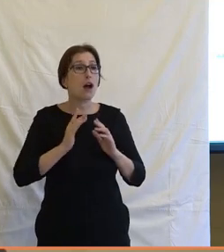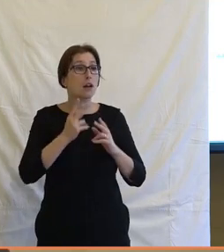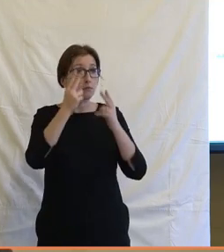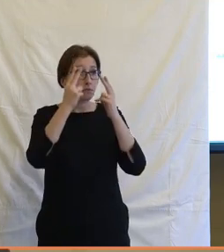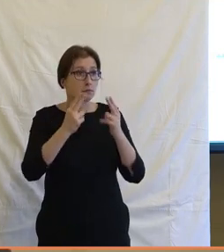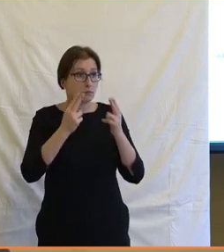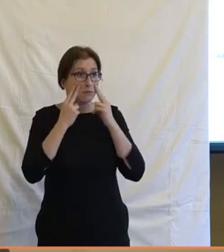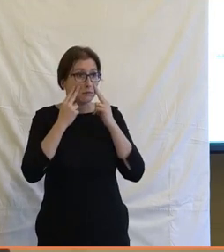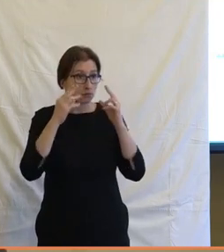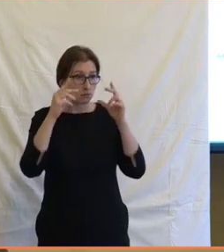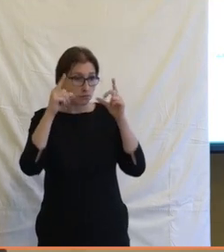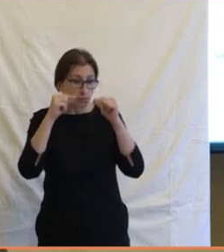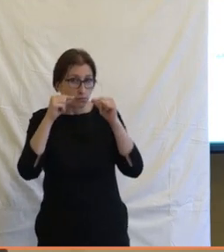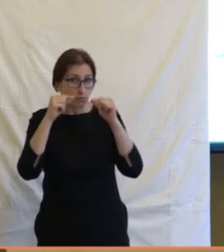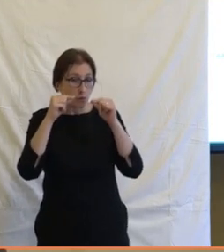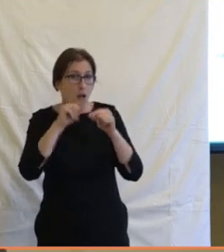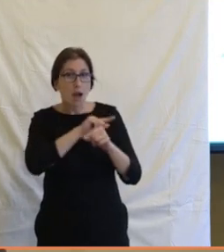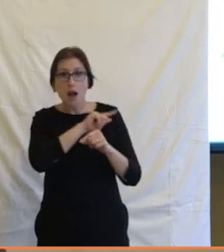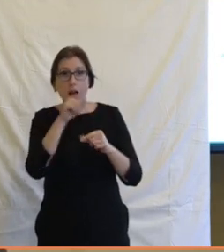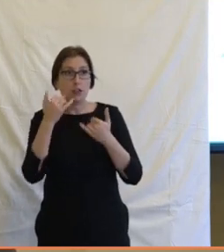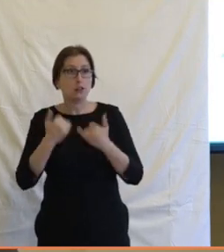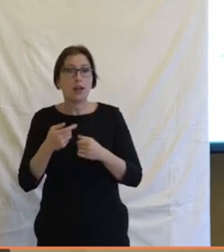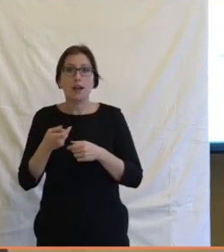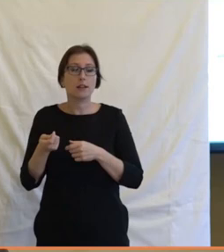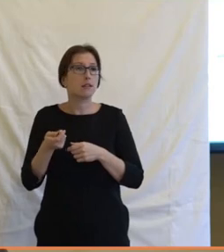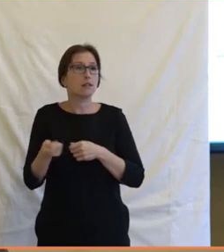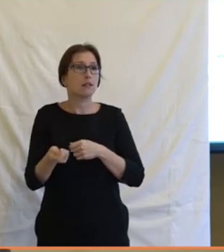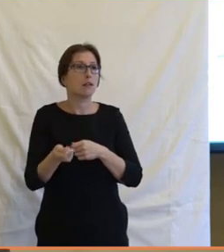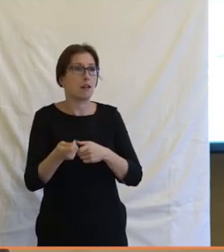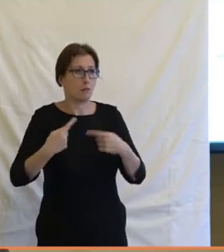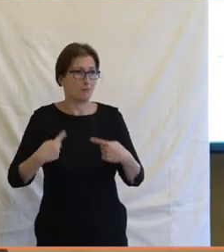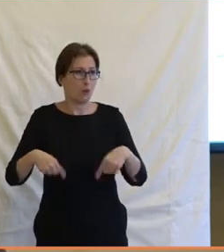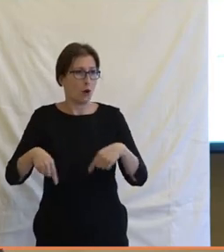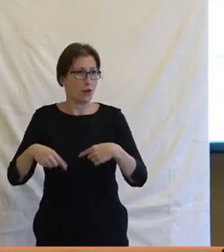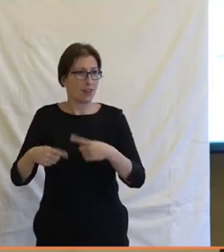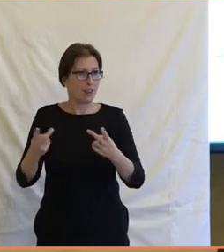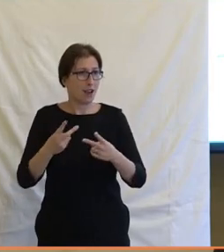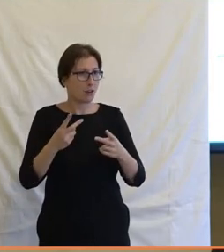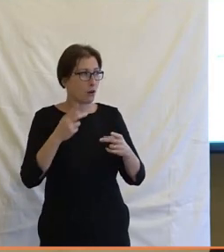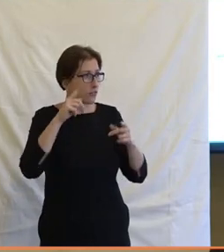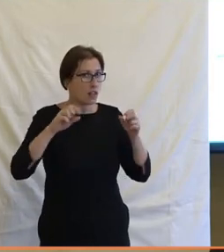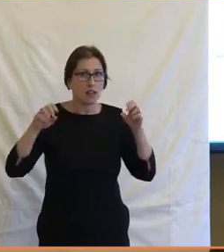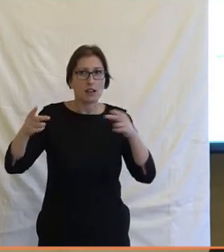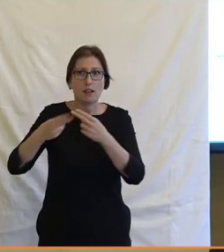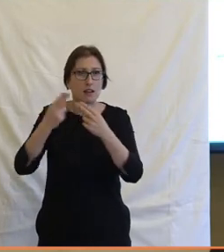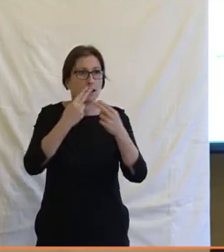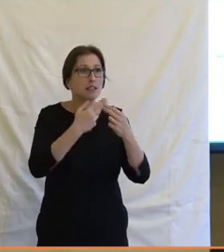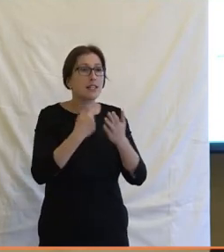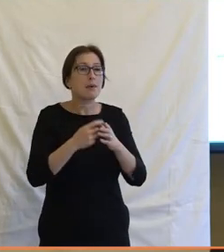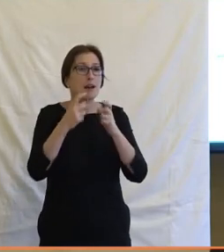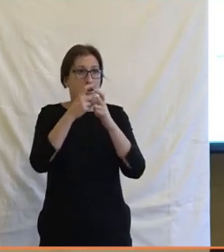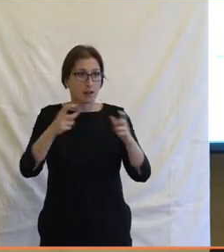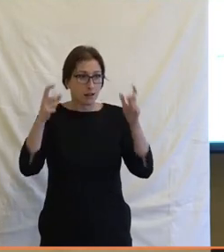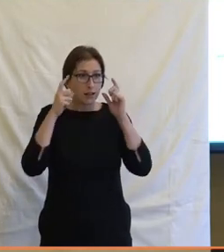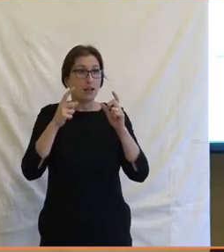tak vyjít do dnešního běžného provozu, tak to může být třeba prostředek, jak vlastně v